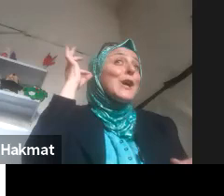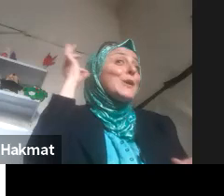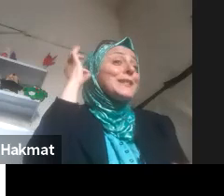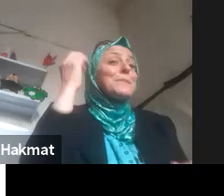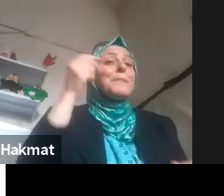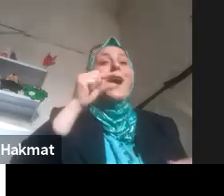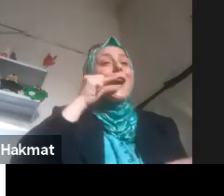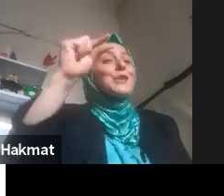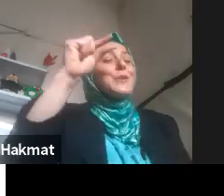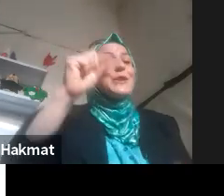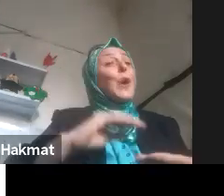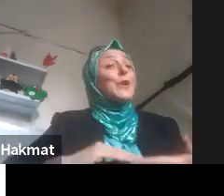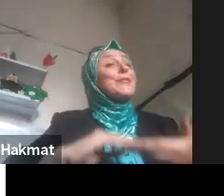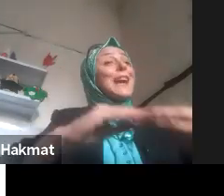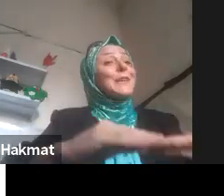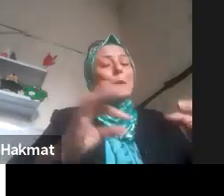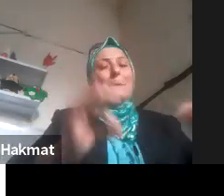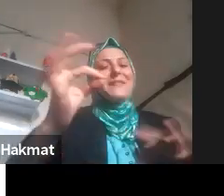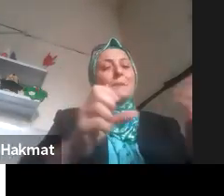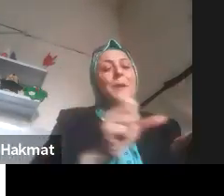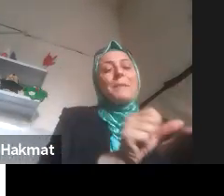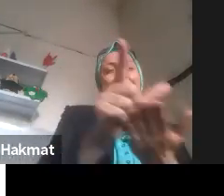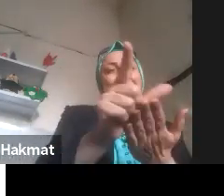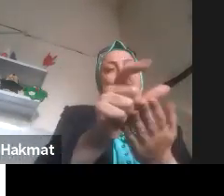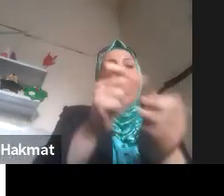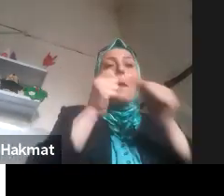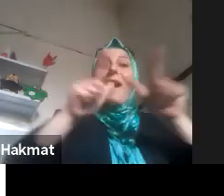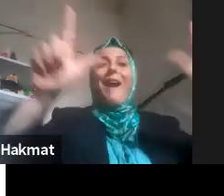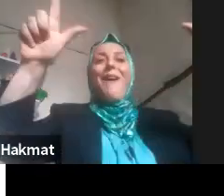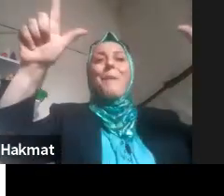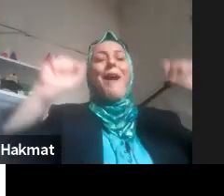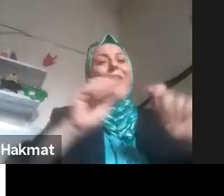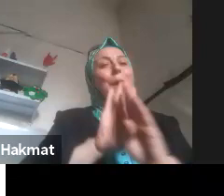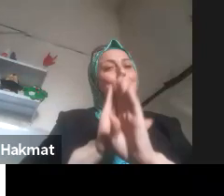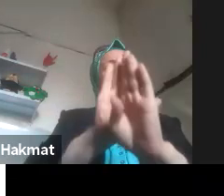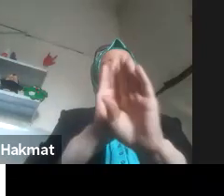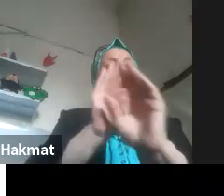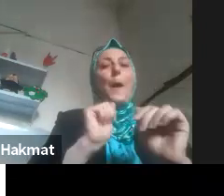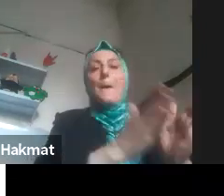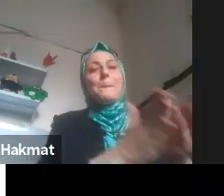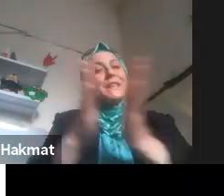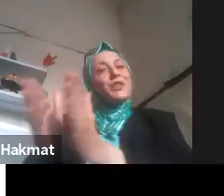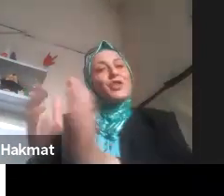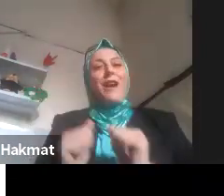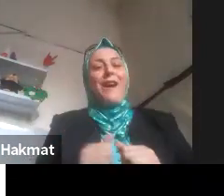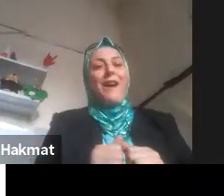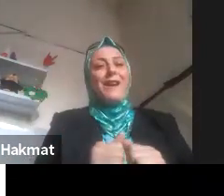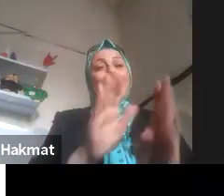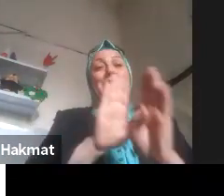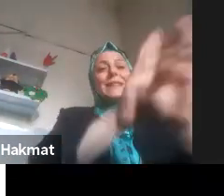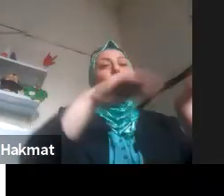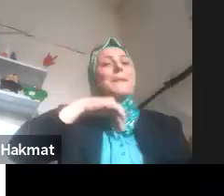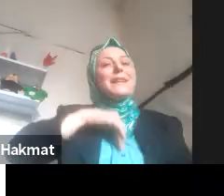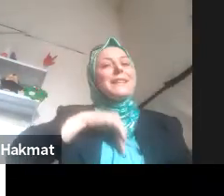تصميم الرسائل، يساعدونا في أفكار باتجاه دعم الأقران، باتجاه الدعم النفسي. وكمان